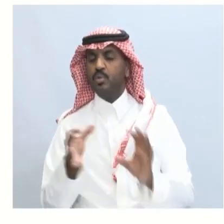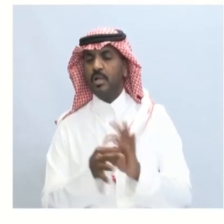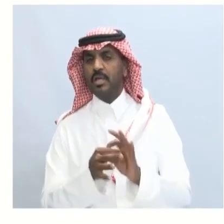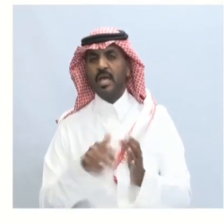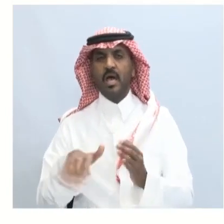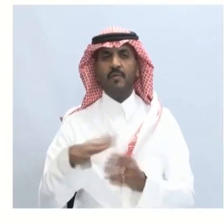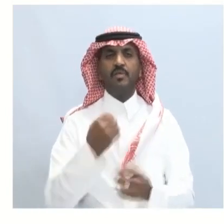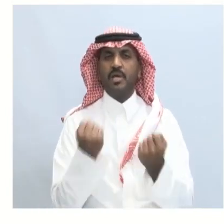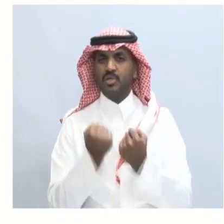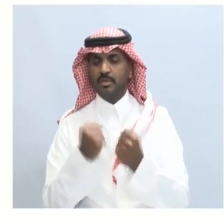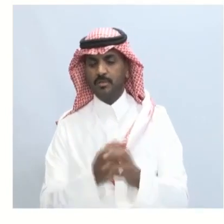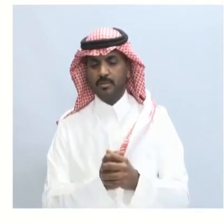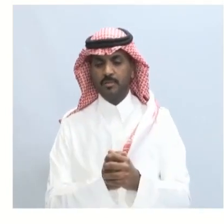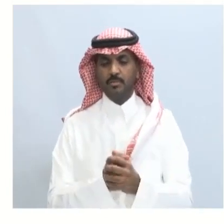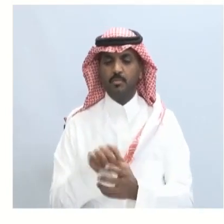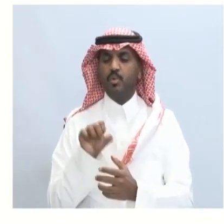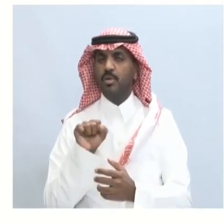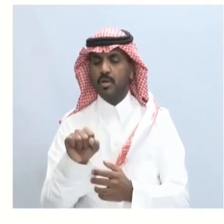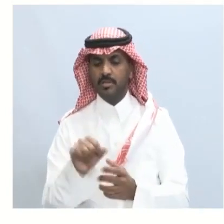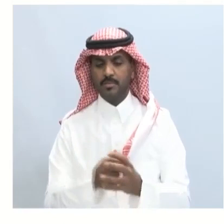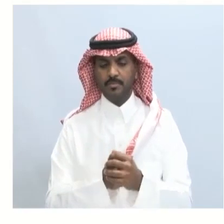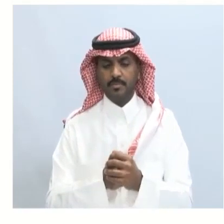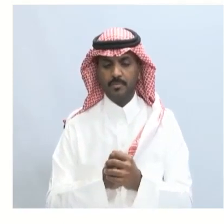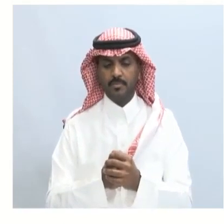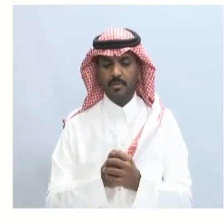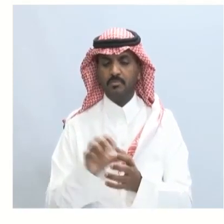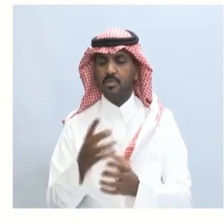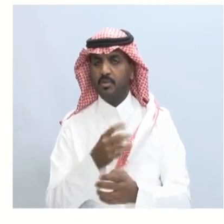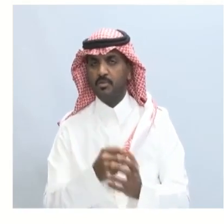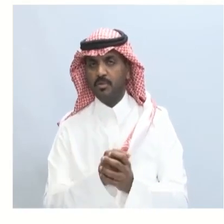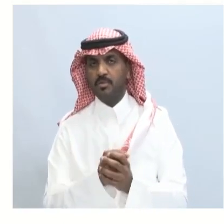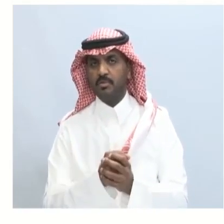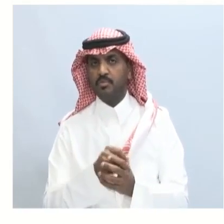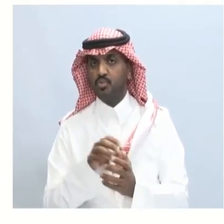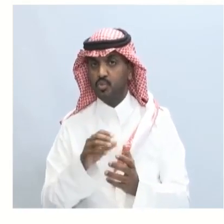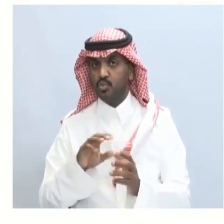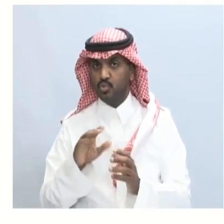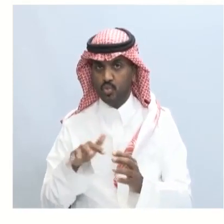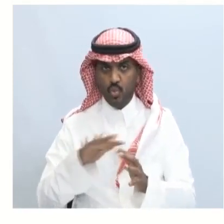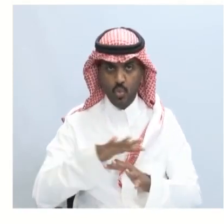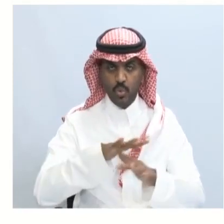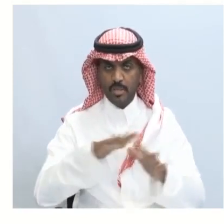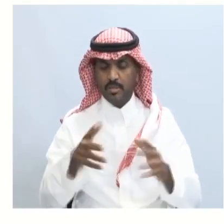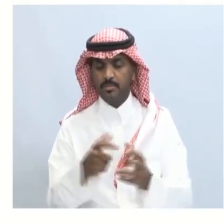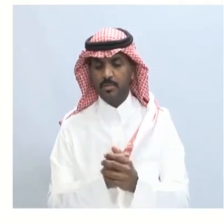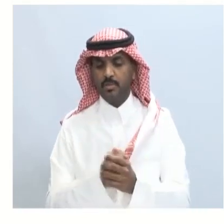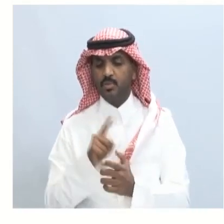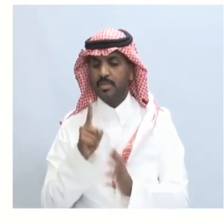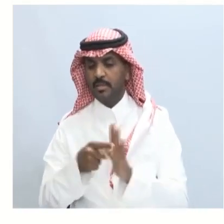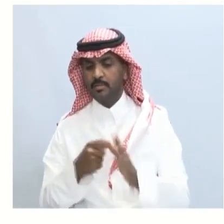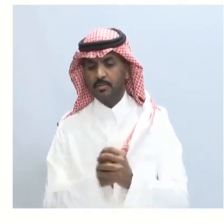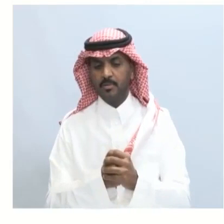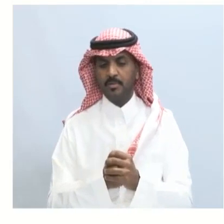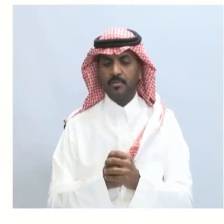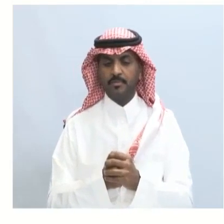اوجه نشاطه موطن خاص يتعلق بنشاط معين من جمله انشطه انشطته على وجه التحديد